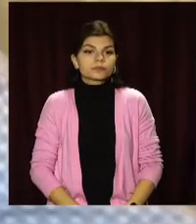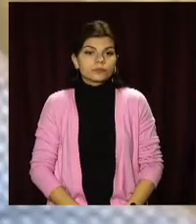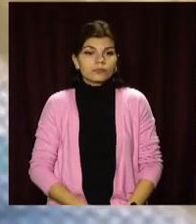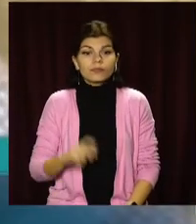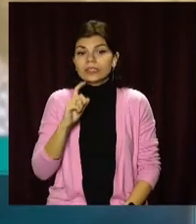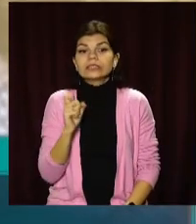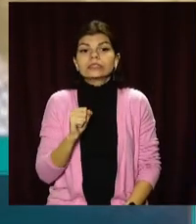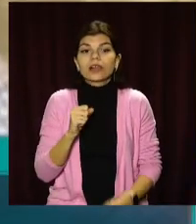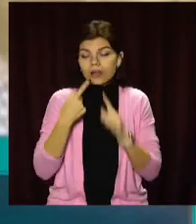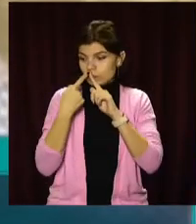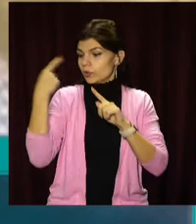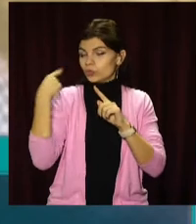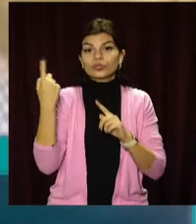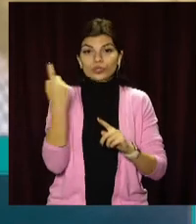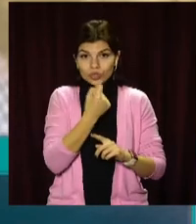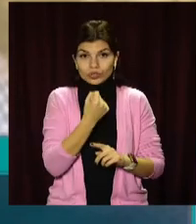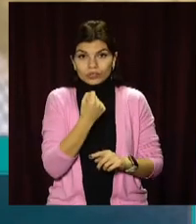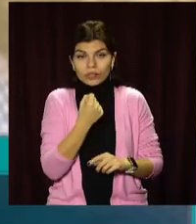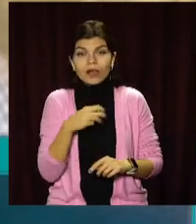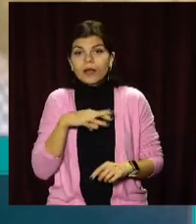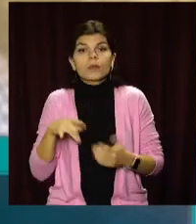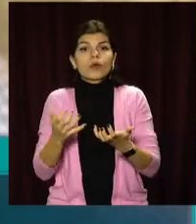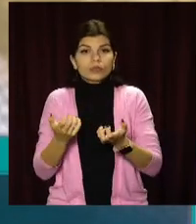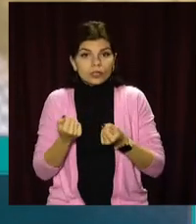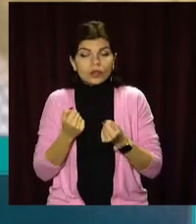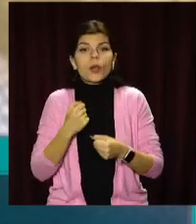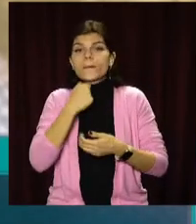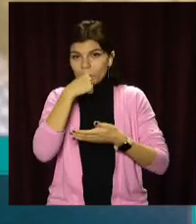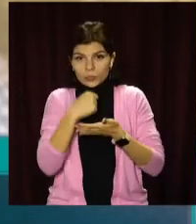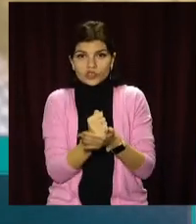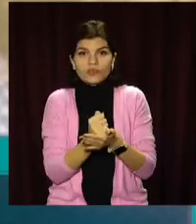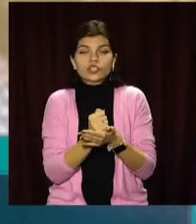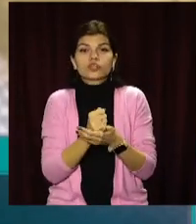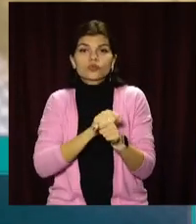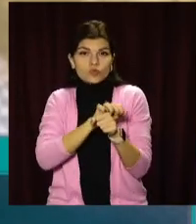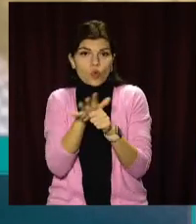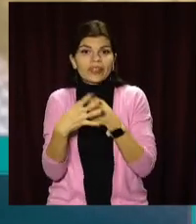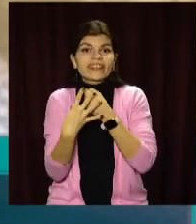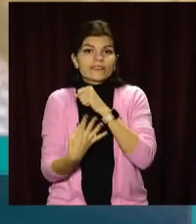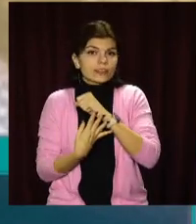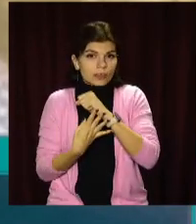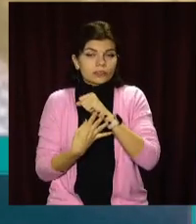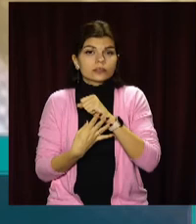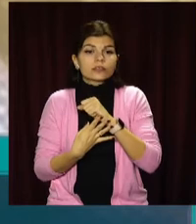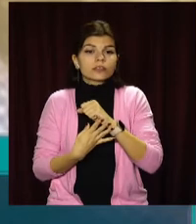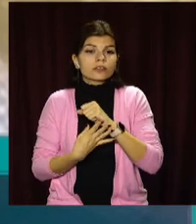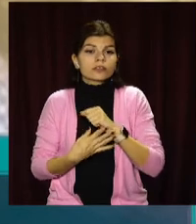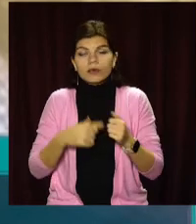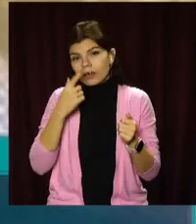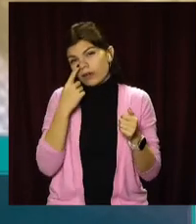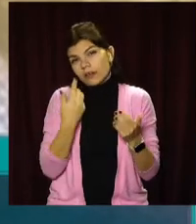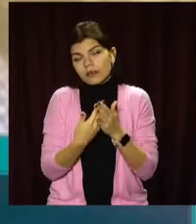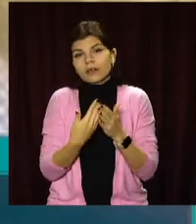За минулий тиждень ми отримали підтверджених випадків COVID-19 цілком по країні